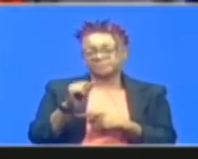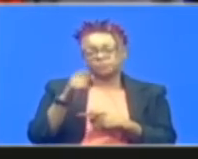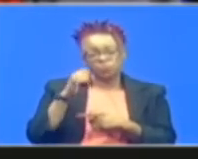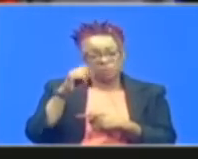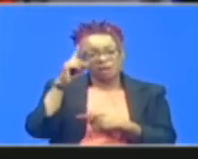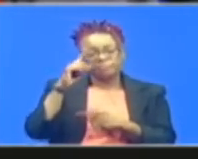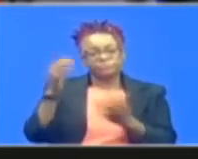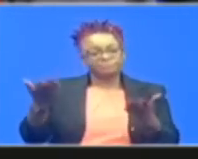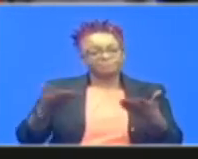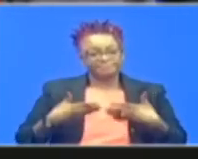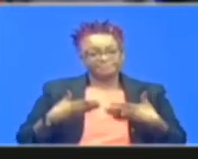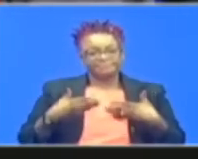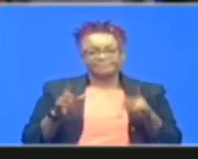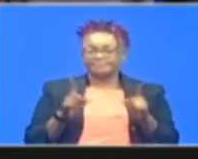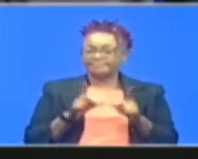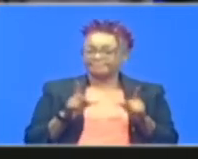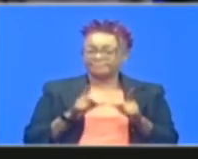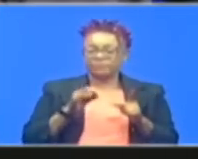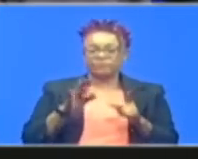ya mwanawe Derrick Macharia.